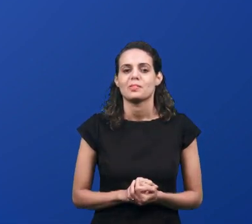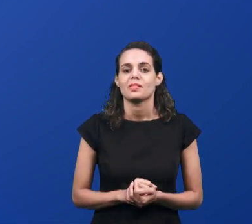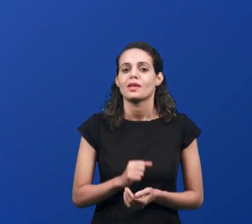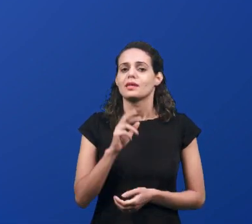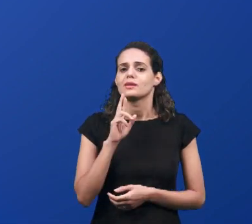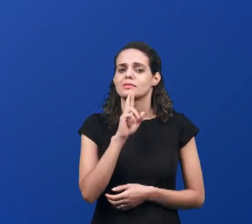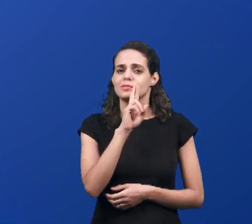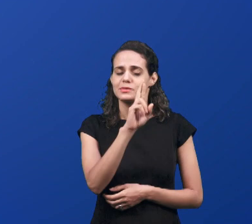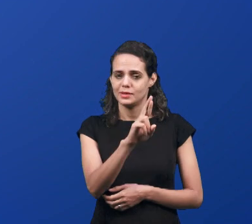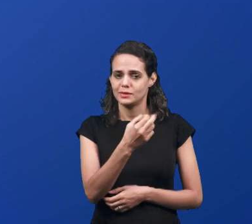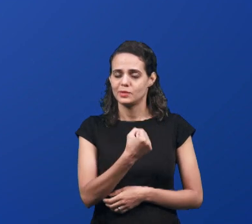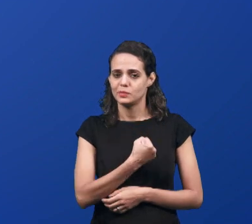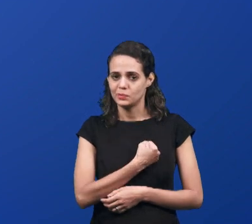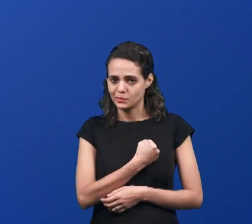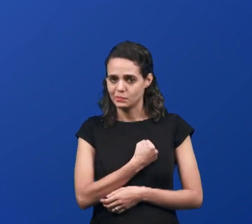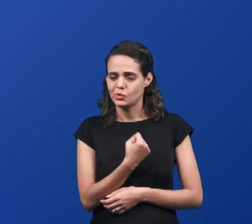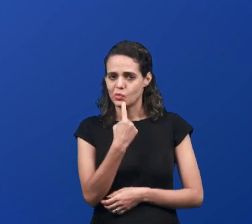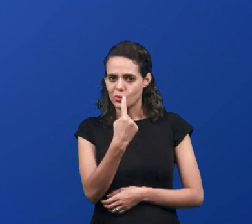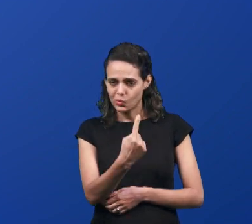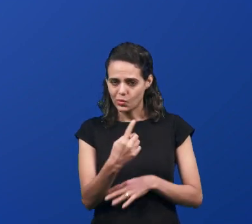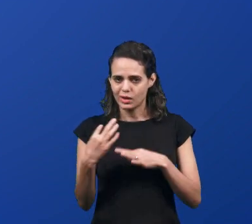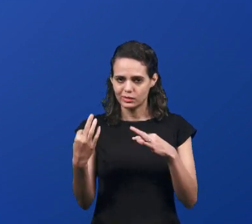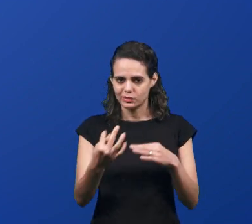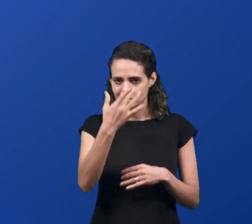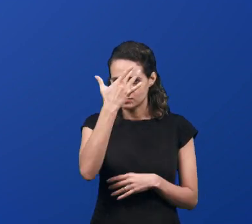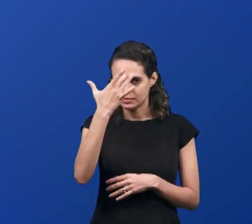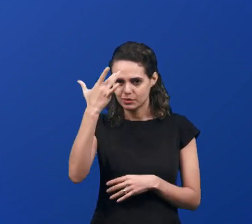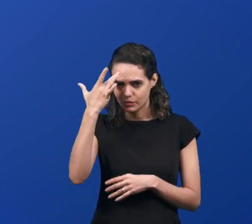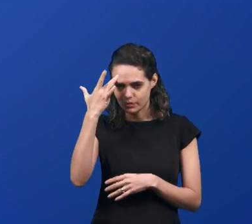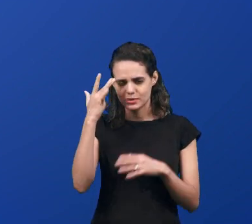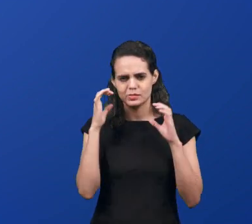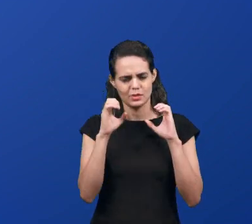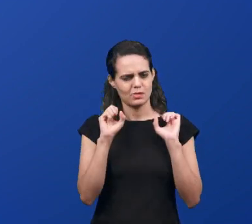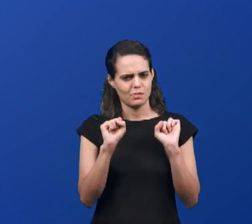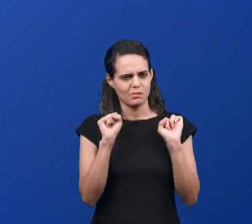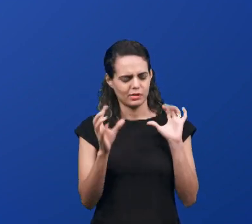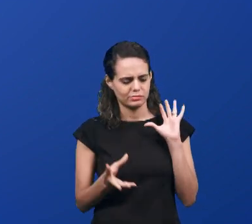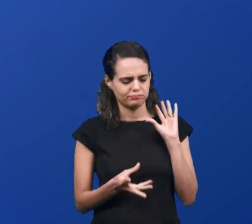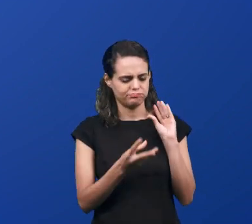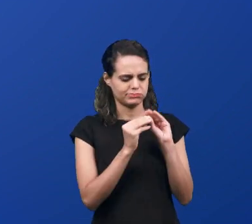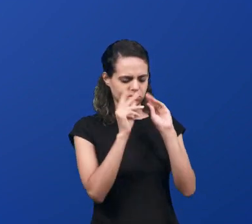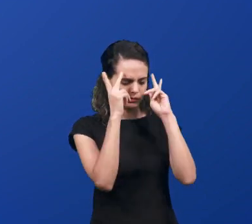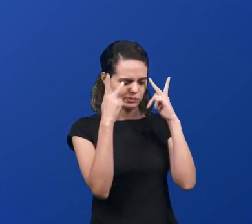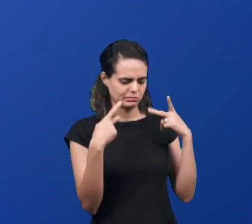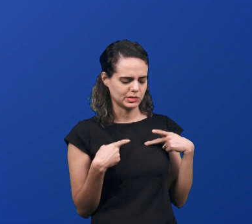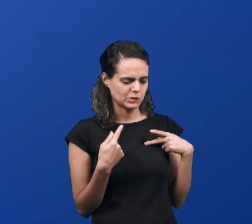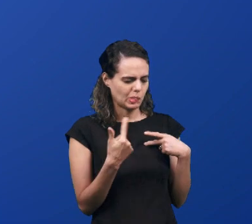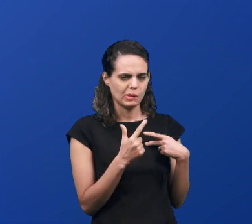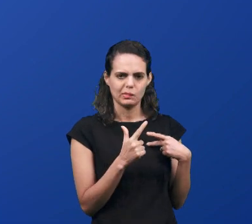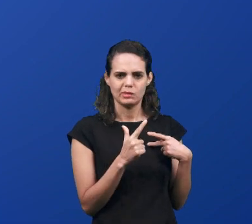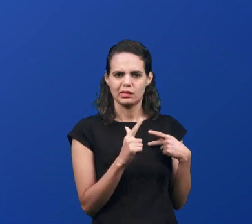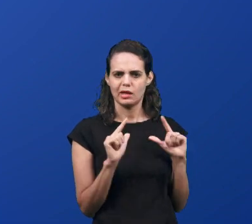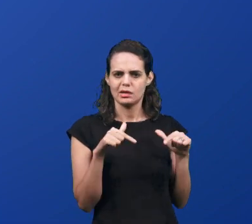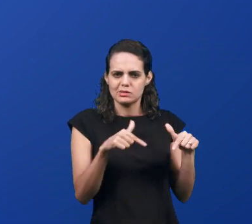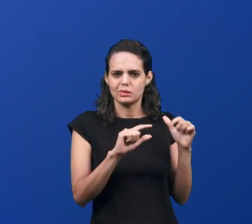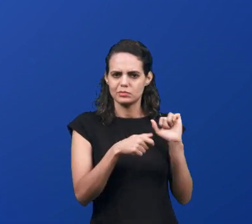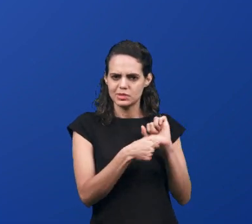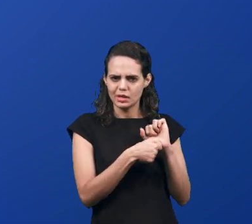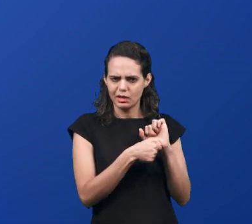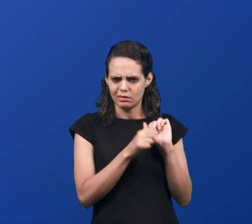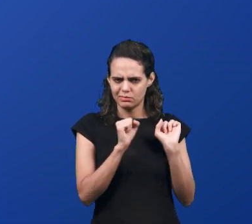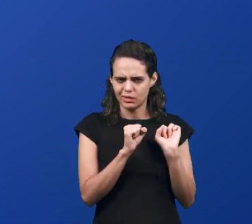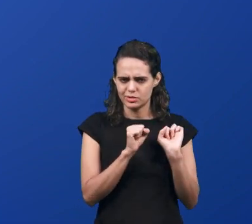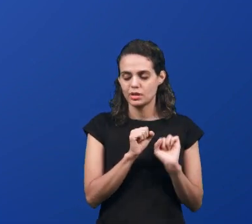tous, l'évangile peut se compléter dans la vie de l'homme sans l'action du mystère? Non. Jésus est